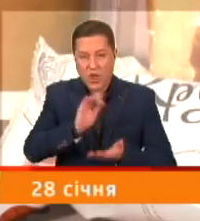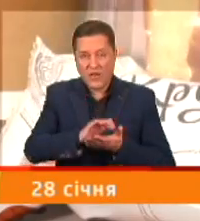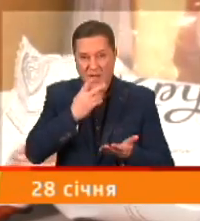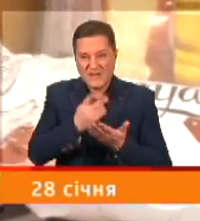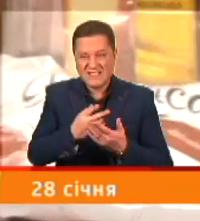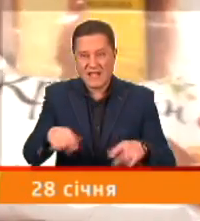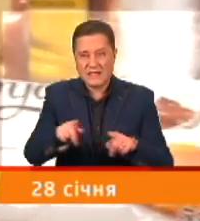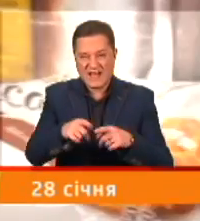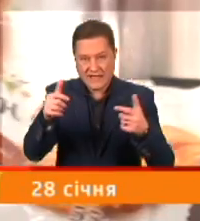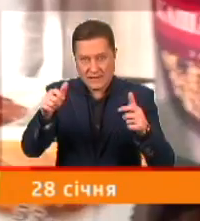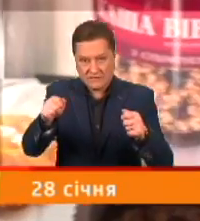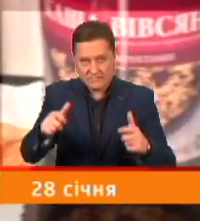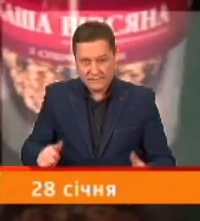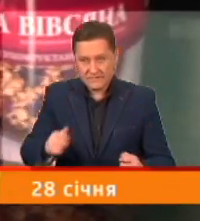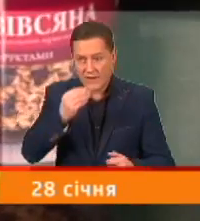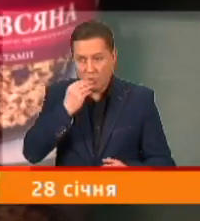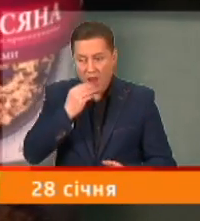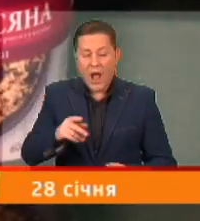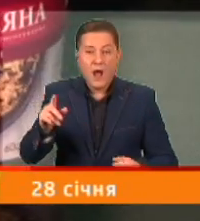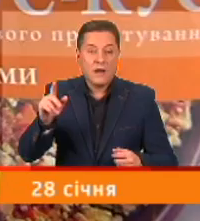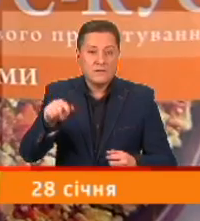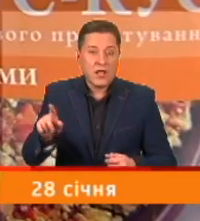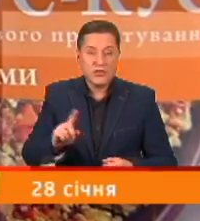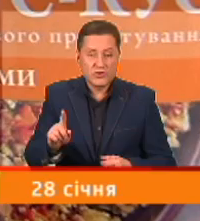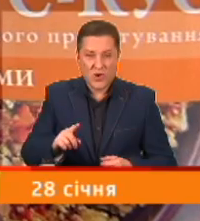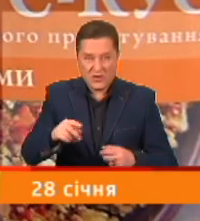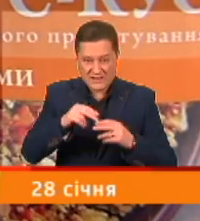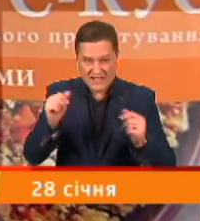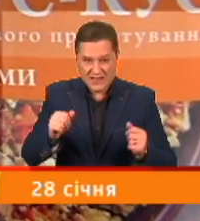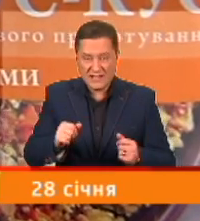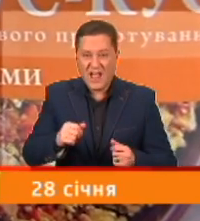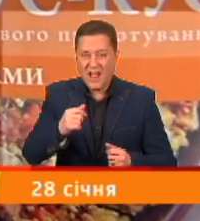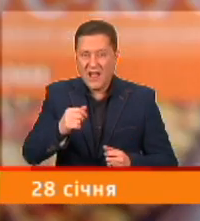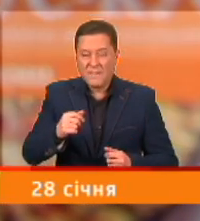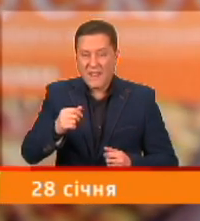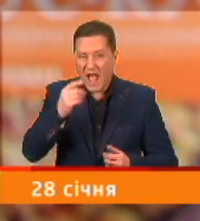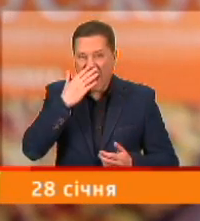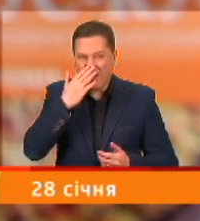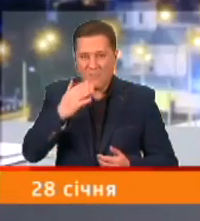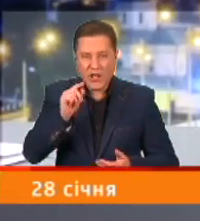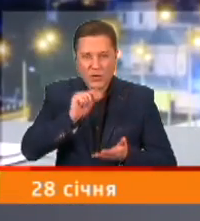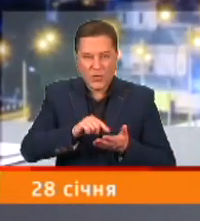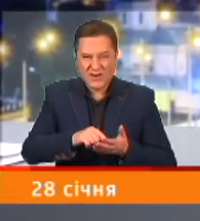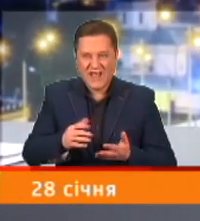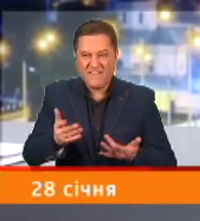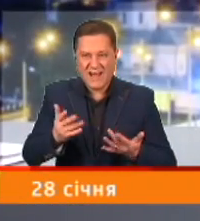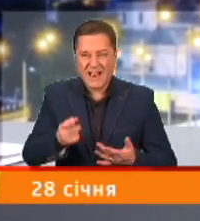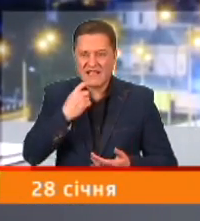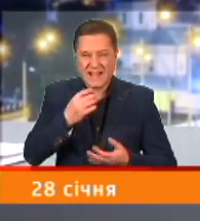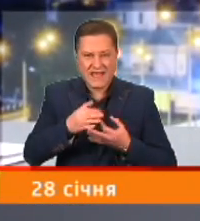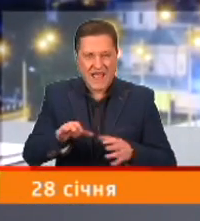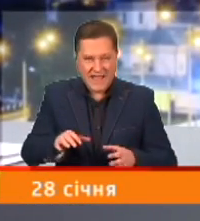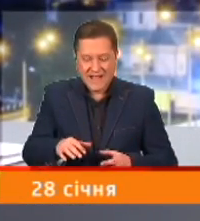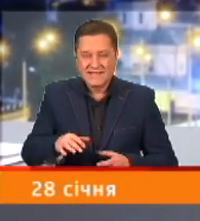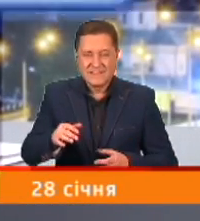презентації таких ланчбоксів. У те, що з вагонів зникне аромат курки та варених яєць, мало хто вірив. «Укрзалізниця»